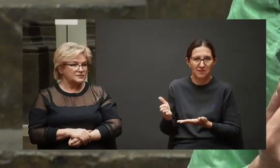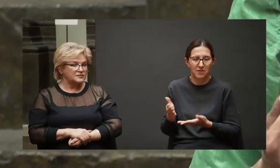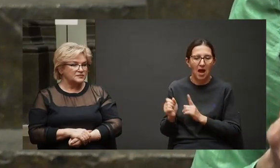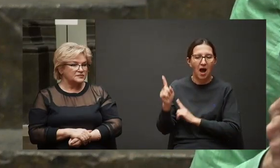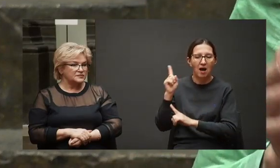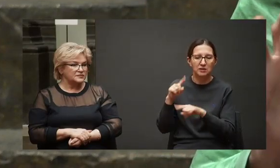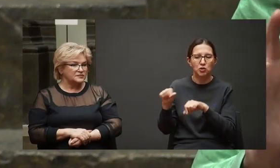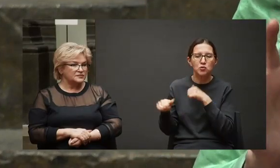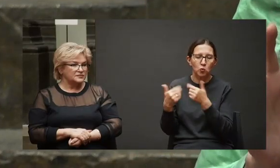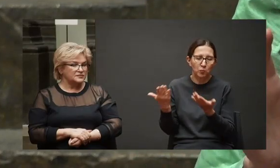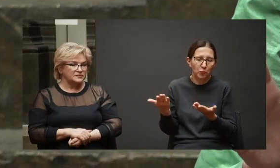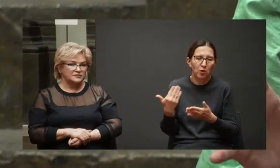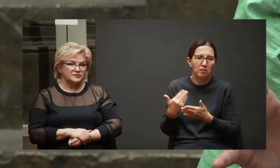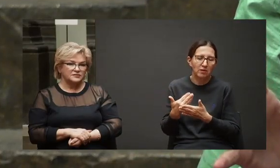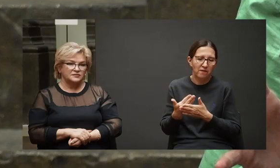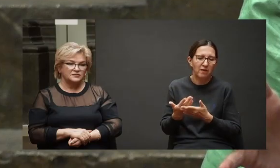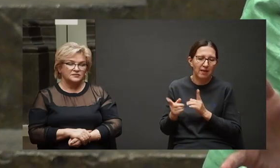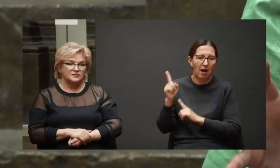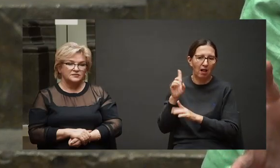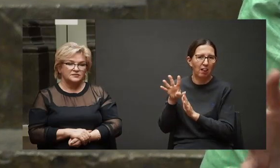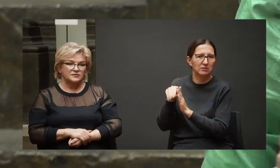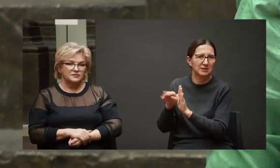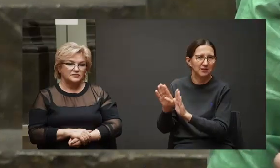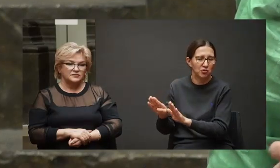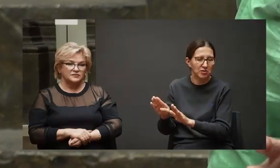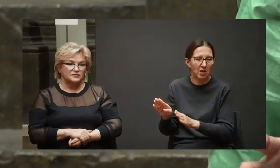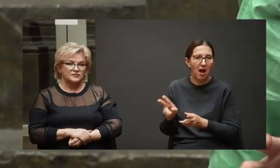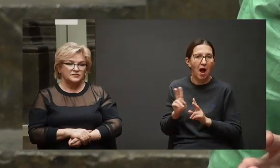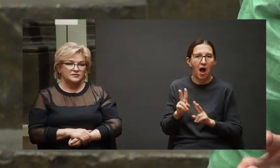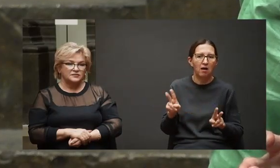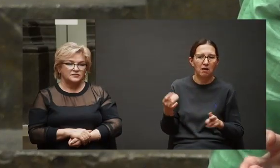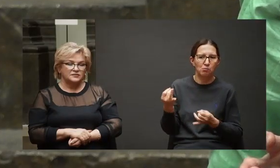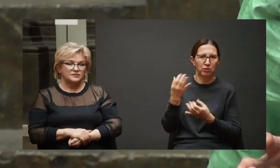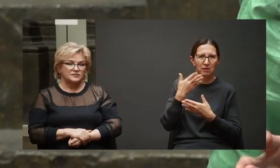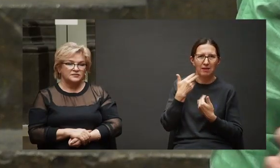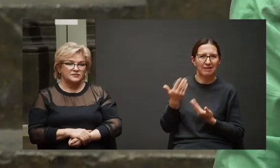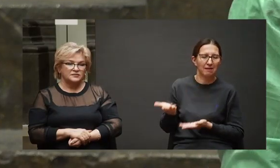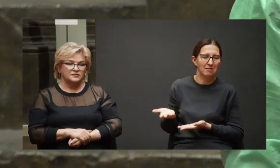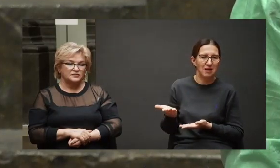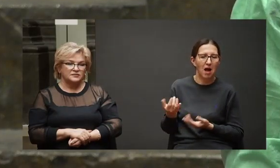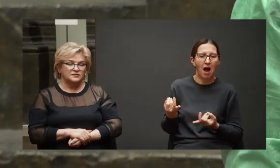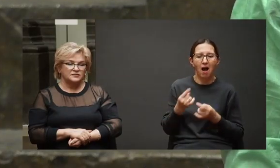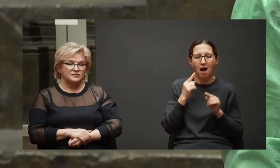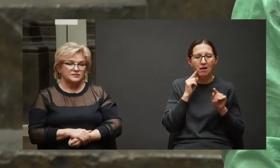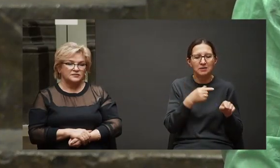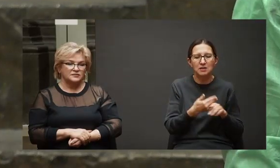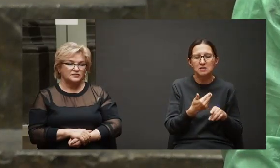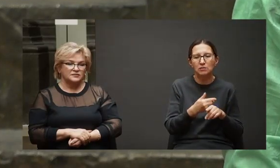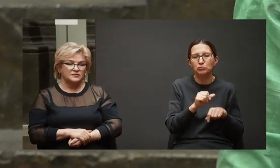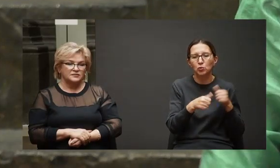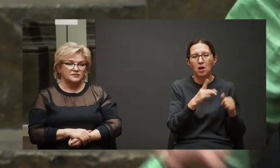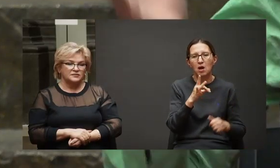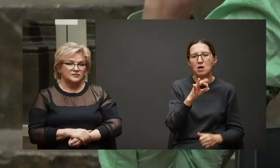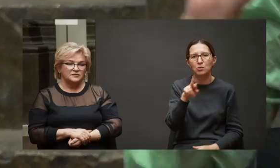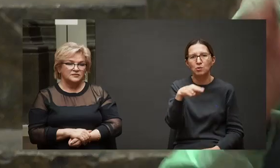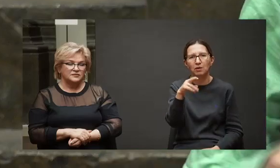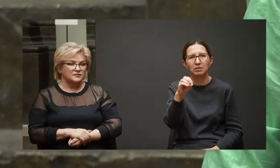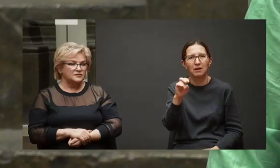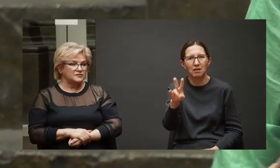Античная скульптура, ну, наверное, классическая. А кому-то неинтересно. А интересно Роден. А